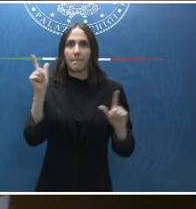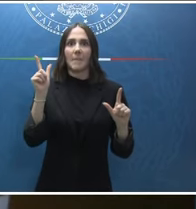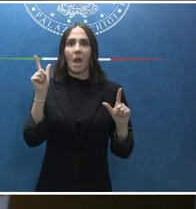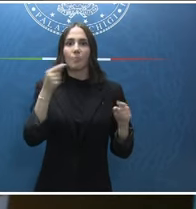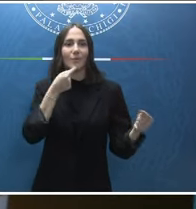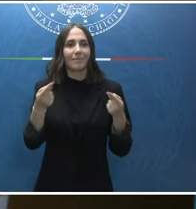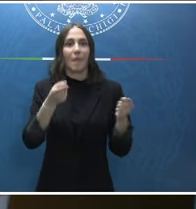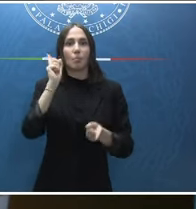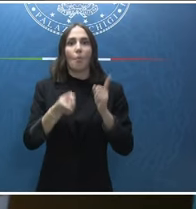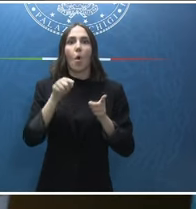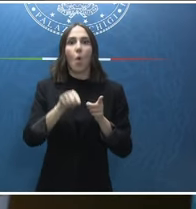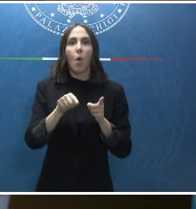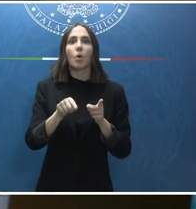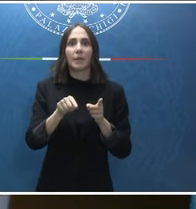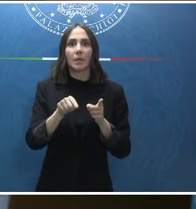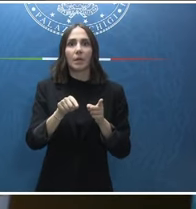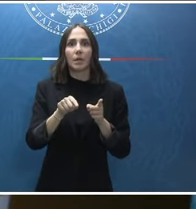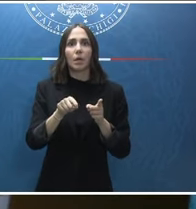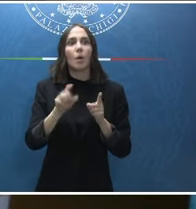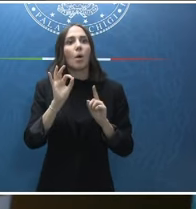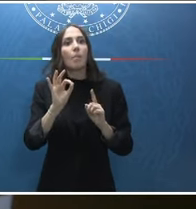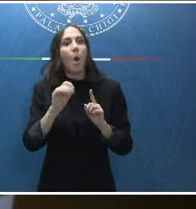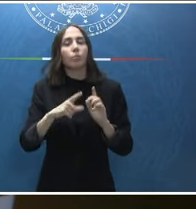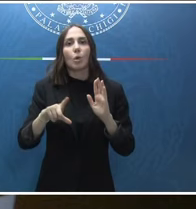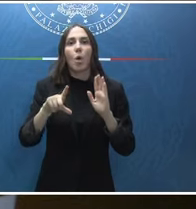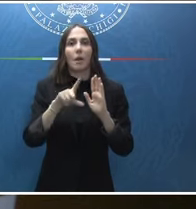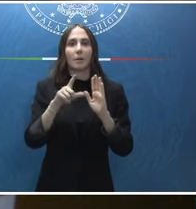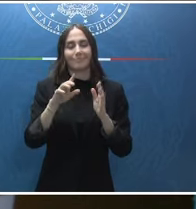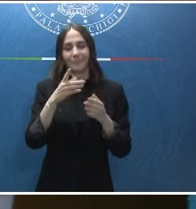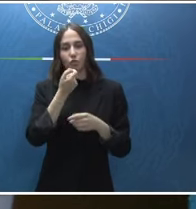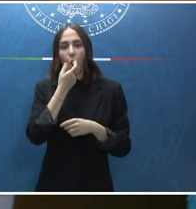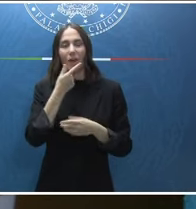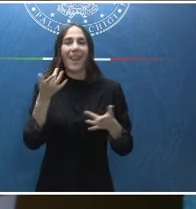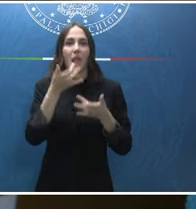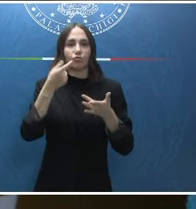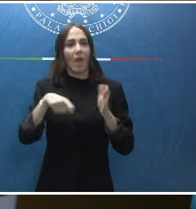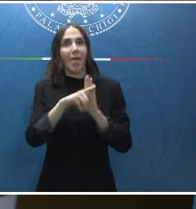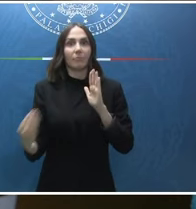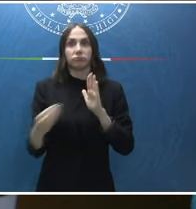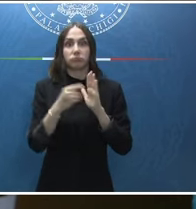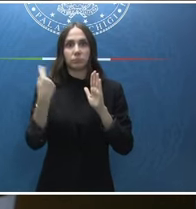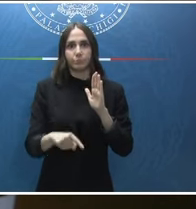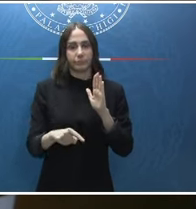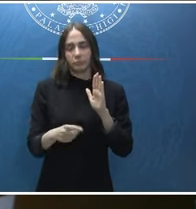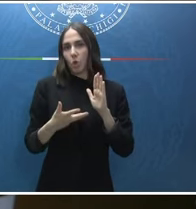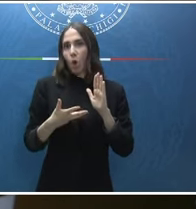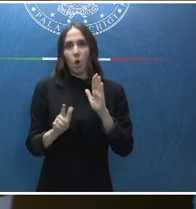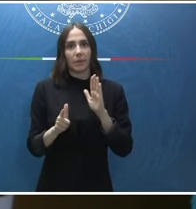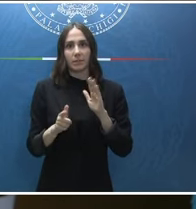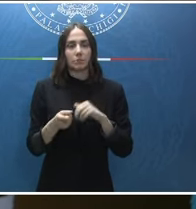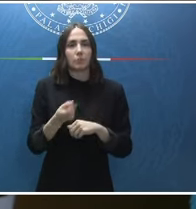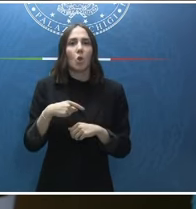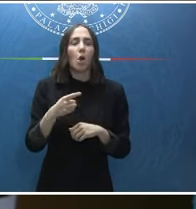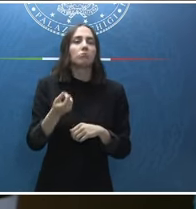battaglia sia quello della liberalizzazione delle droghe chiamate leggere. Per noi non esistono droghe leggere né